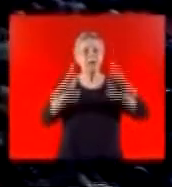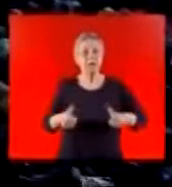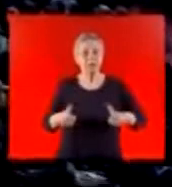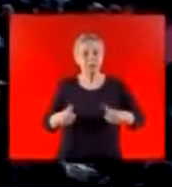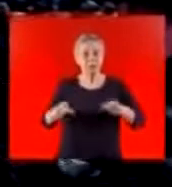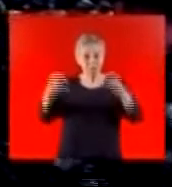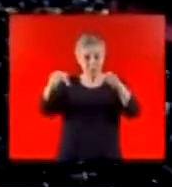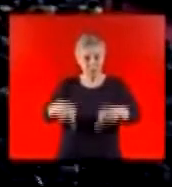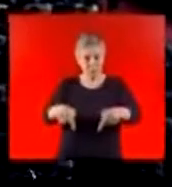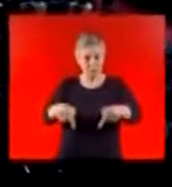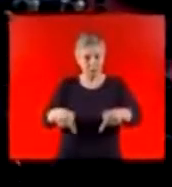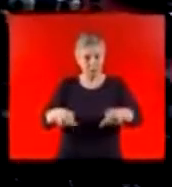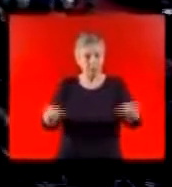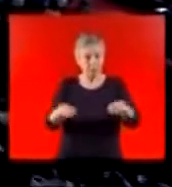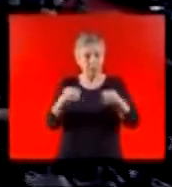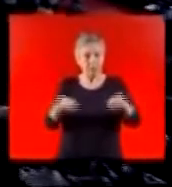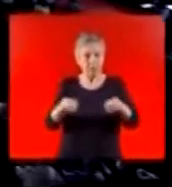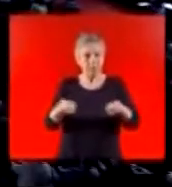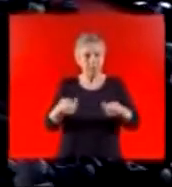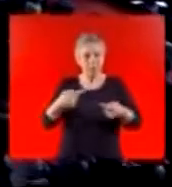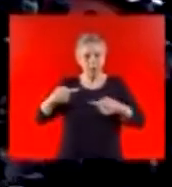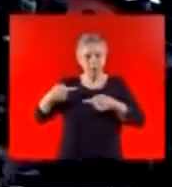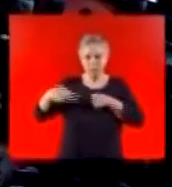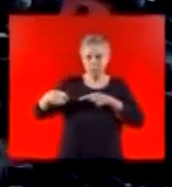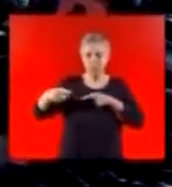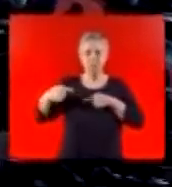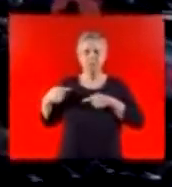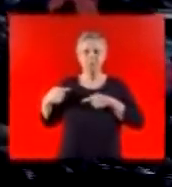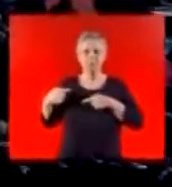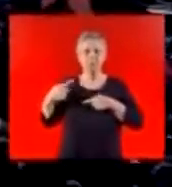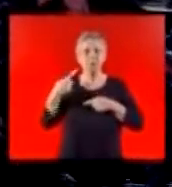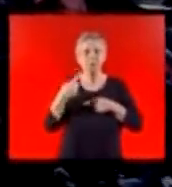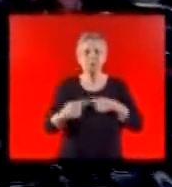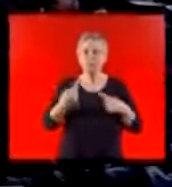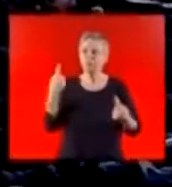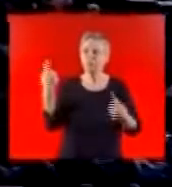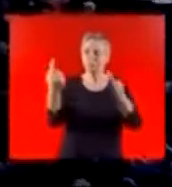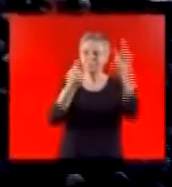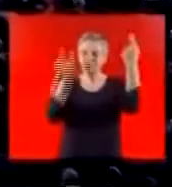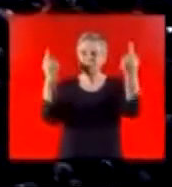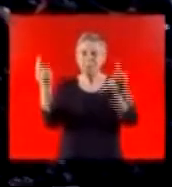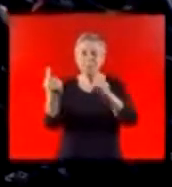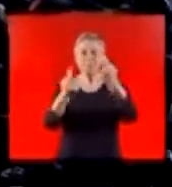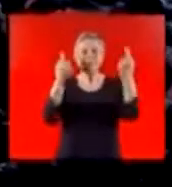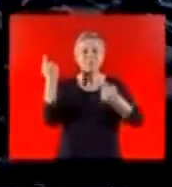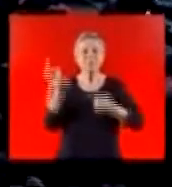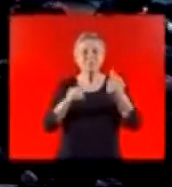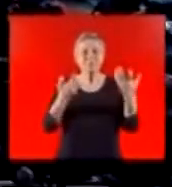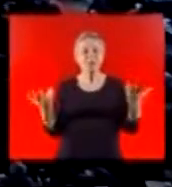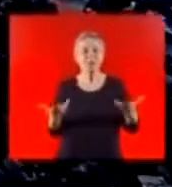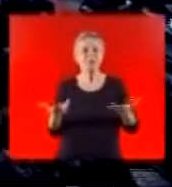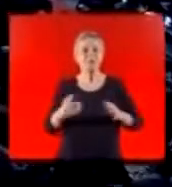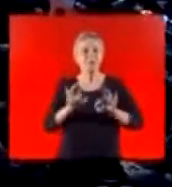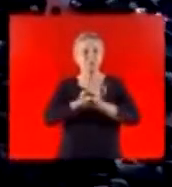Η διαρκώς ενδυνόμενη κλιματική κρίση, η πανδημία, ο πόλεμος, η